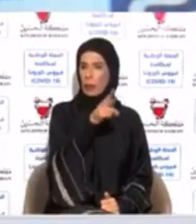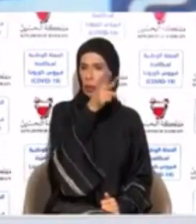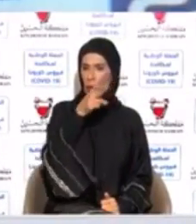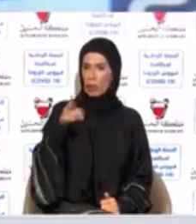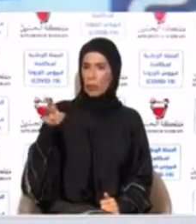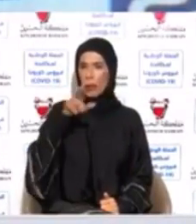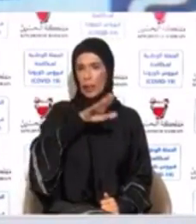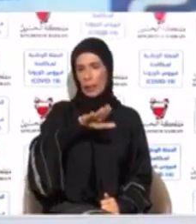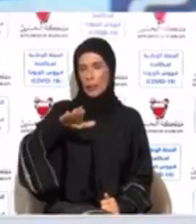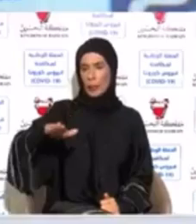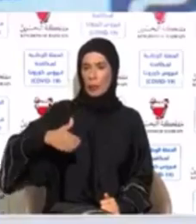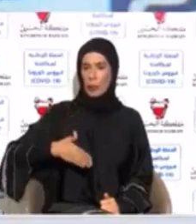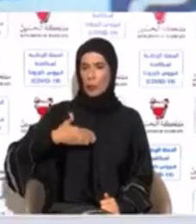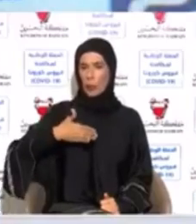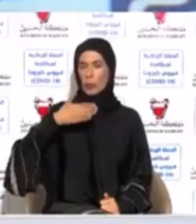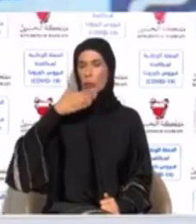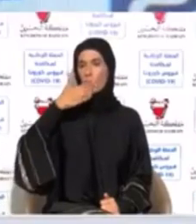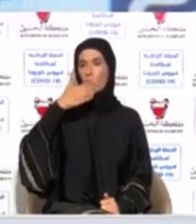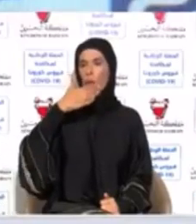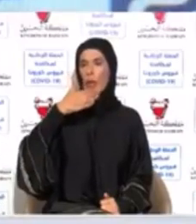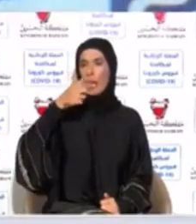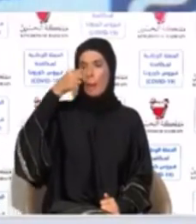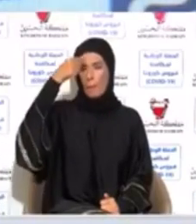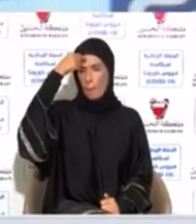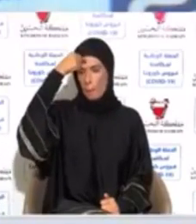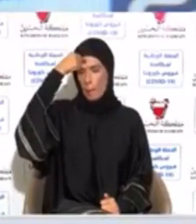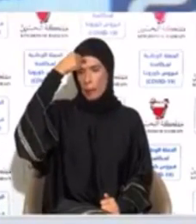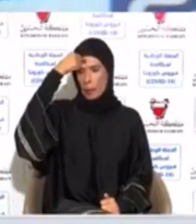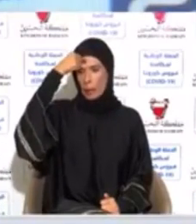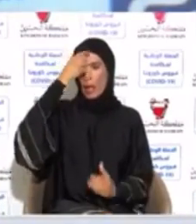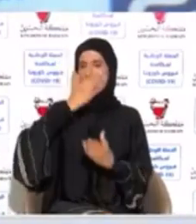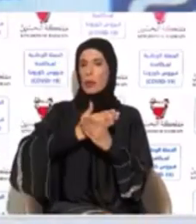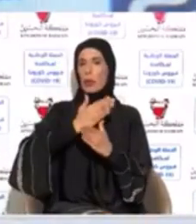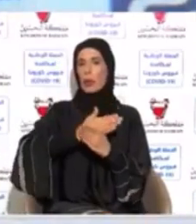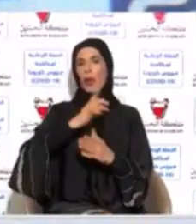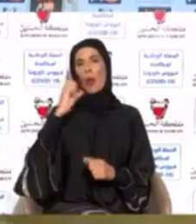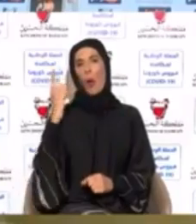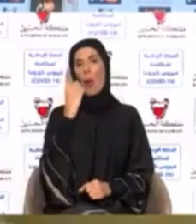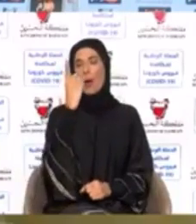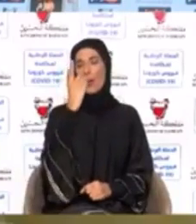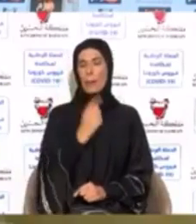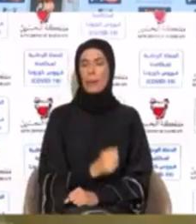من الصغار إلى الكبار، بس هو المرض نفسه وحيثياته هي واحدة.